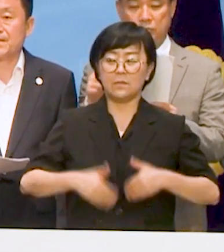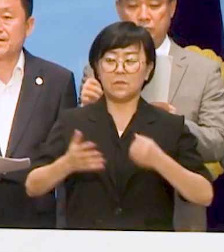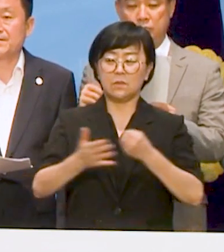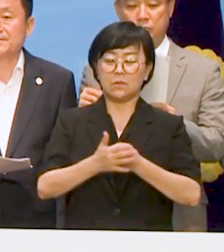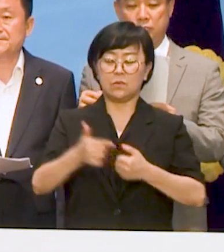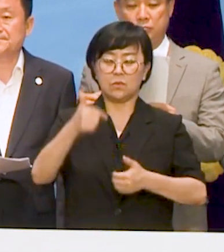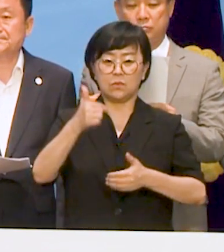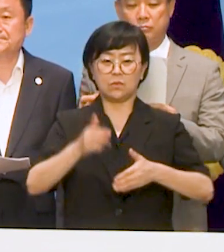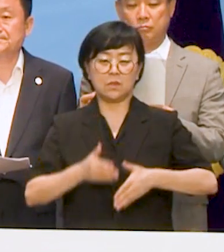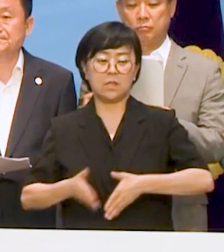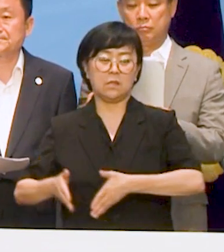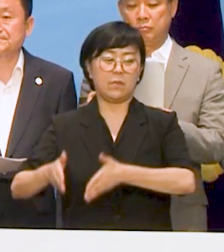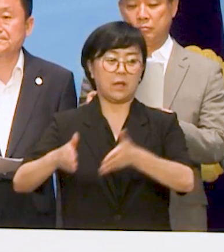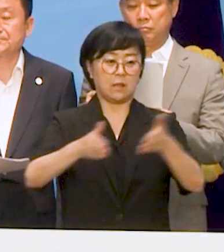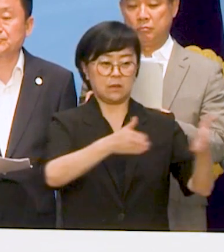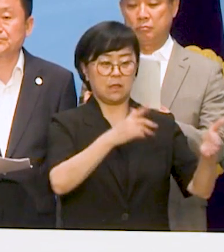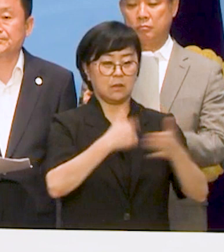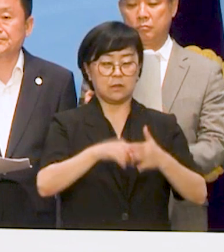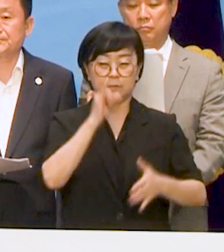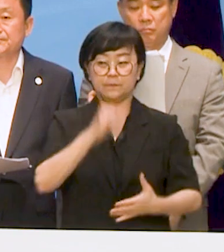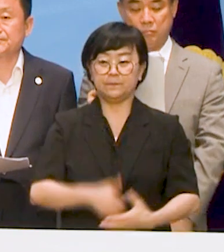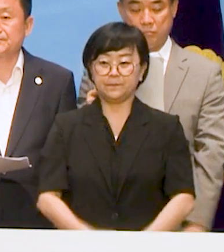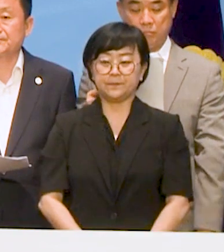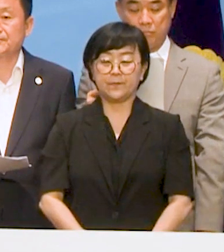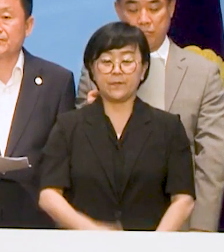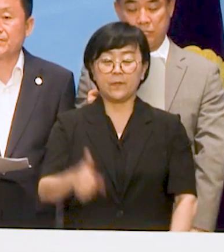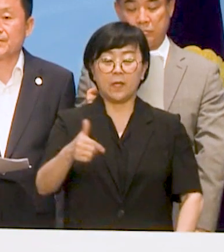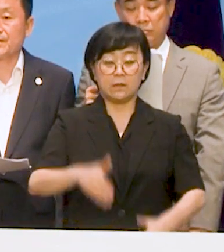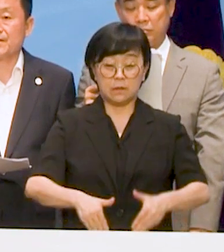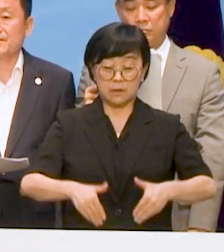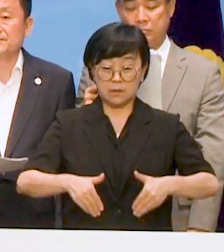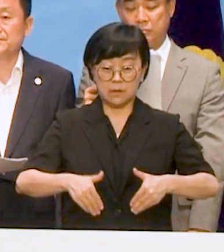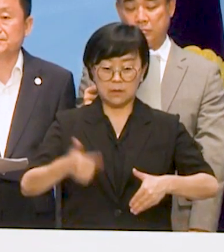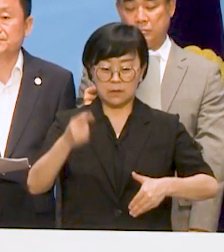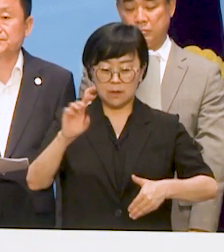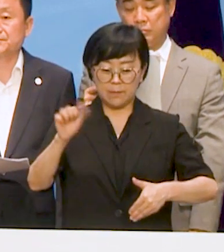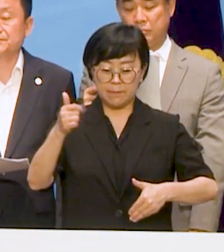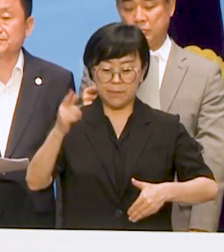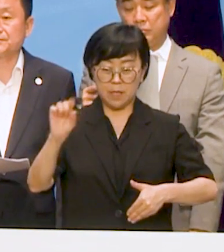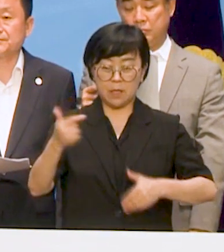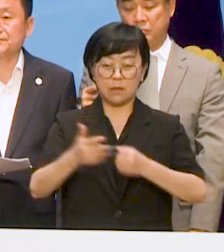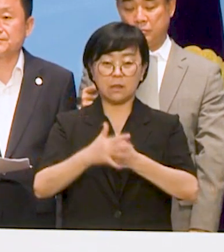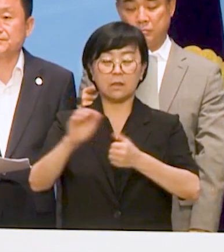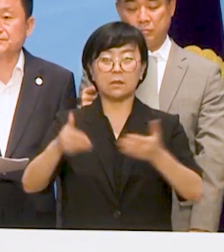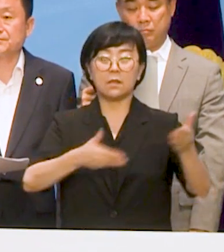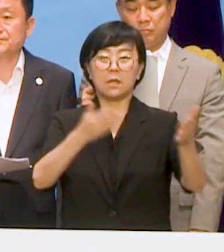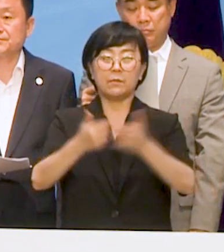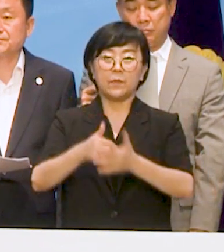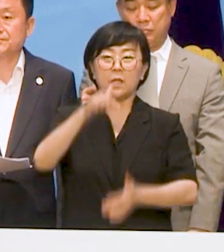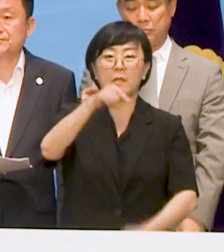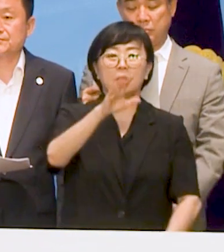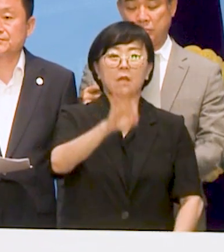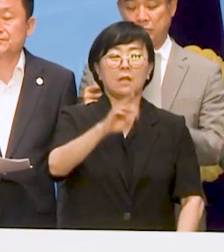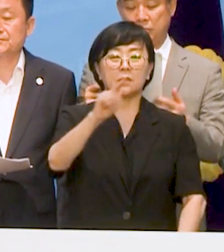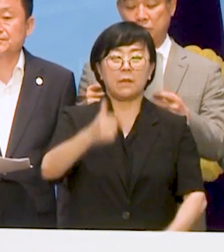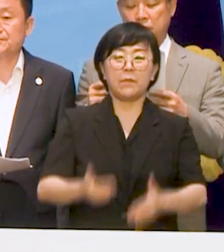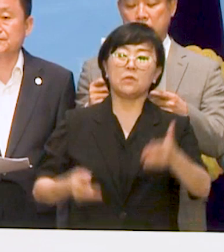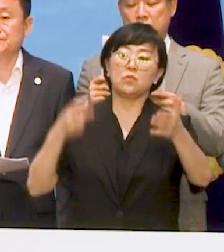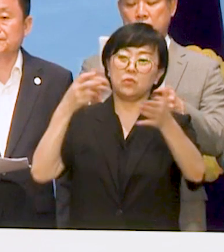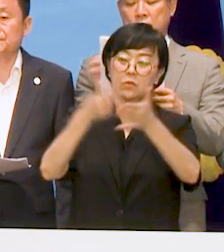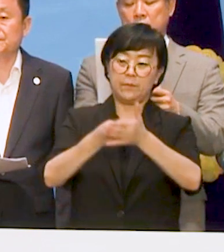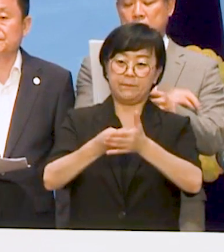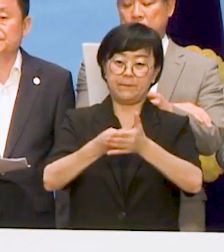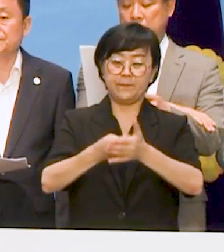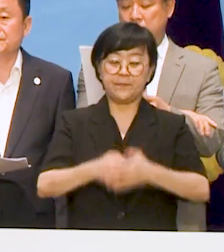요청했다는 단서가 달리게 됩니다 남한강 남측 노선은 사실상 강상면 종점안에 해당합니다